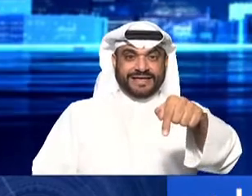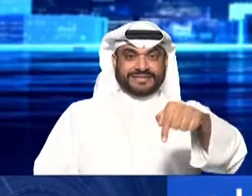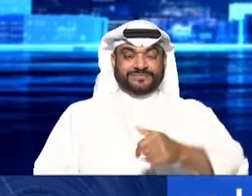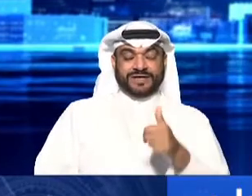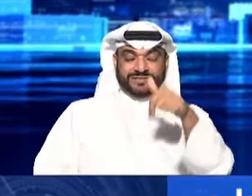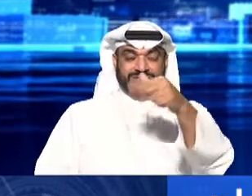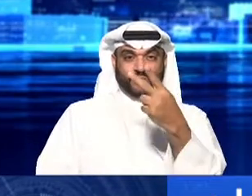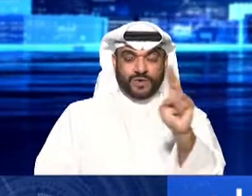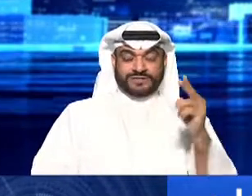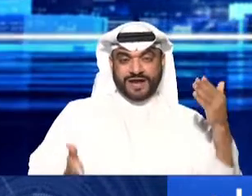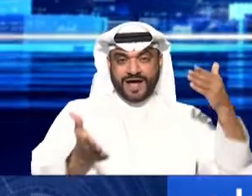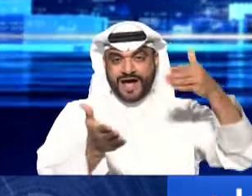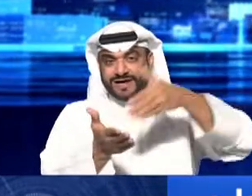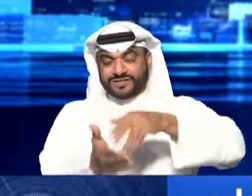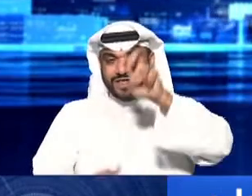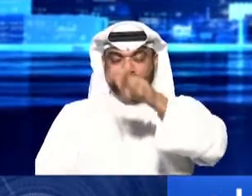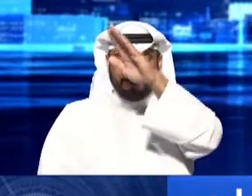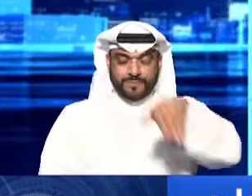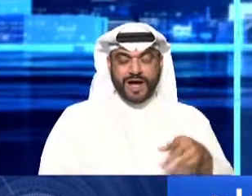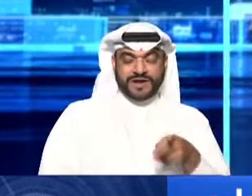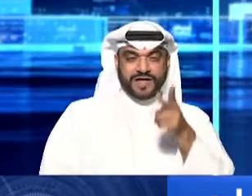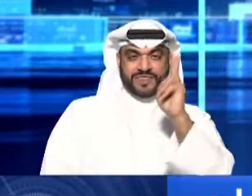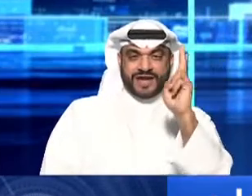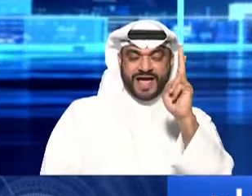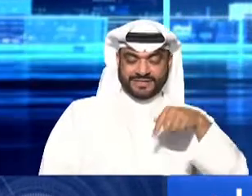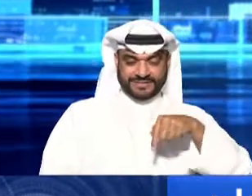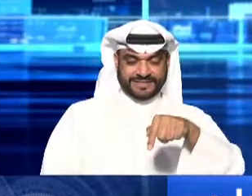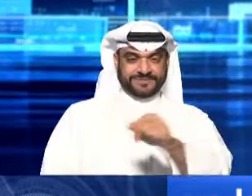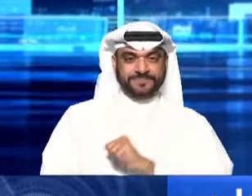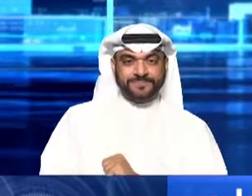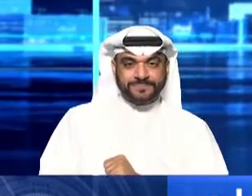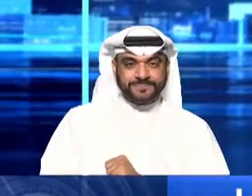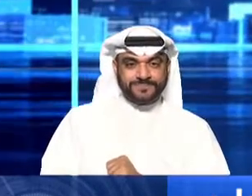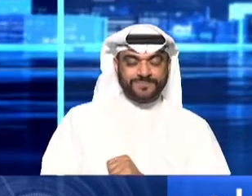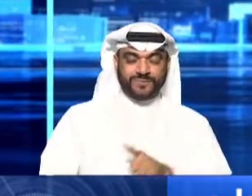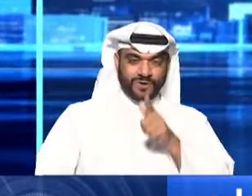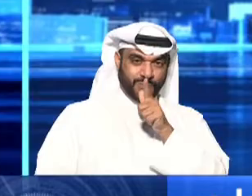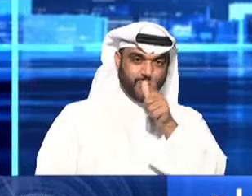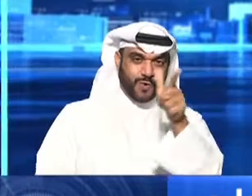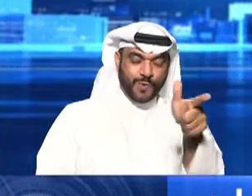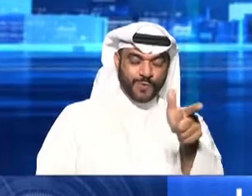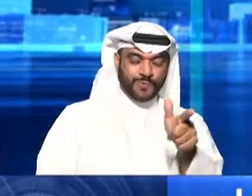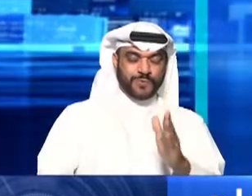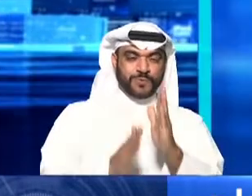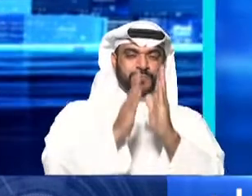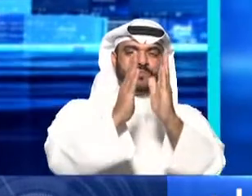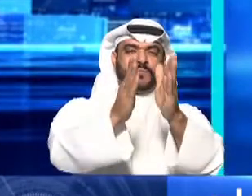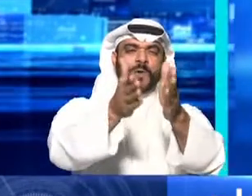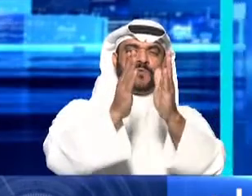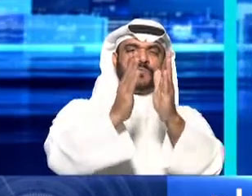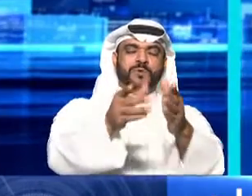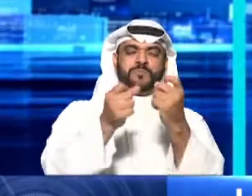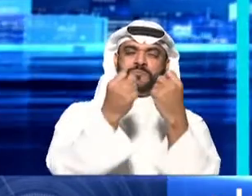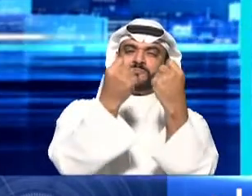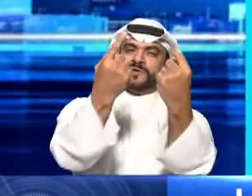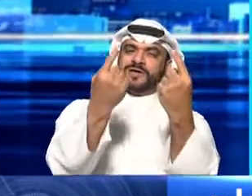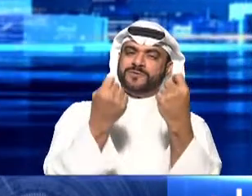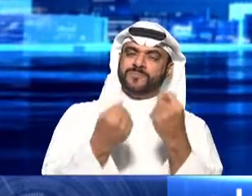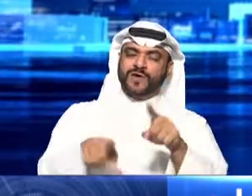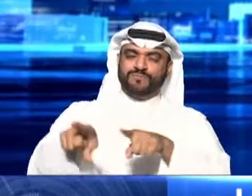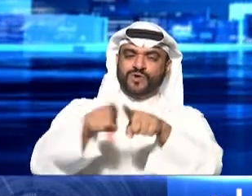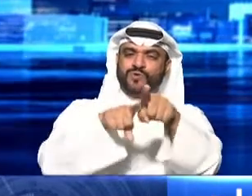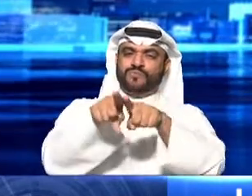نوفمبر وحتى 8 من ديسمبر لعام 2019، منوها سموه رعاه الله بأن هذا التجمع